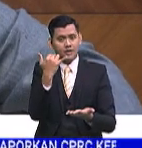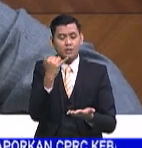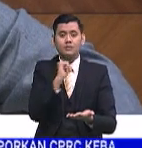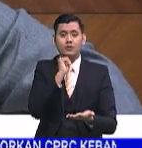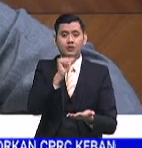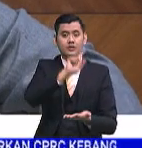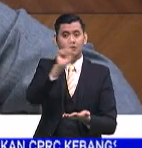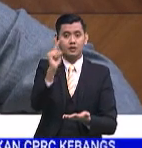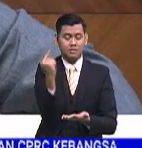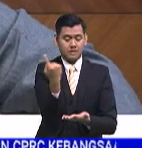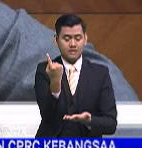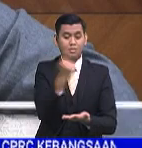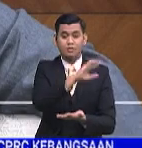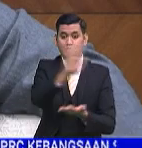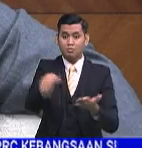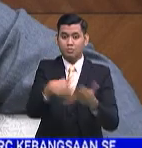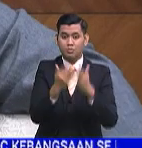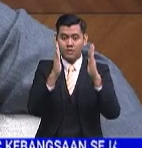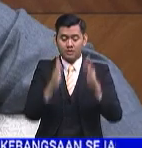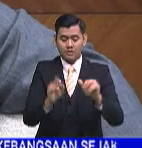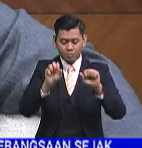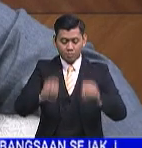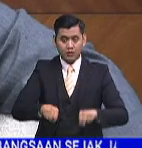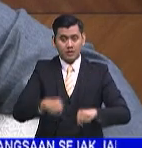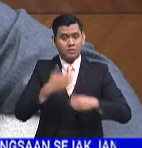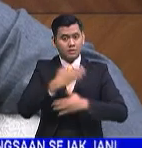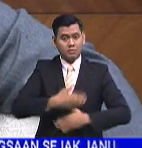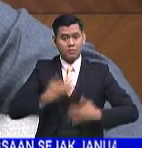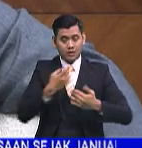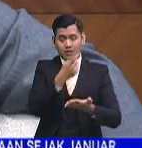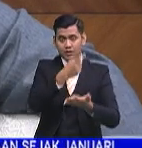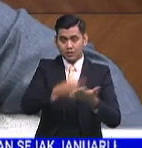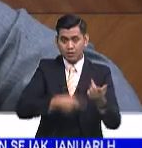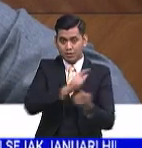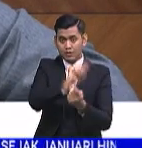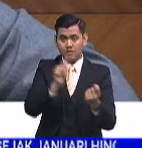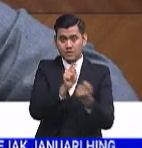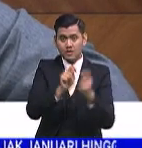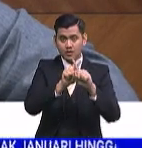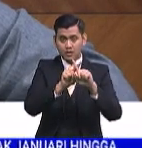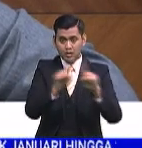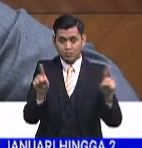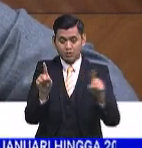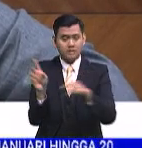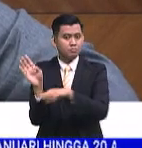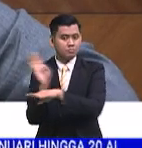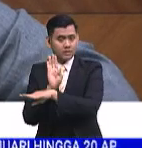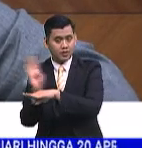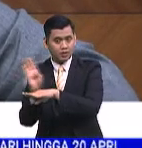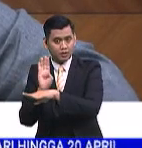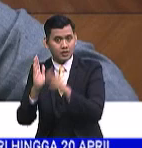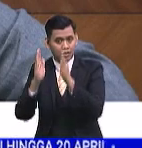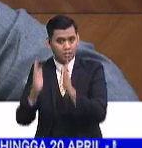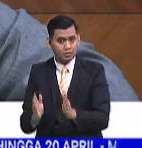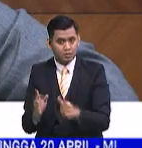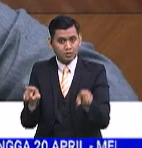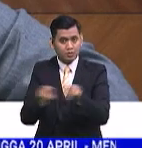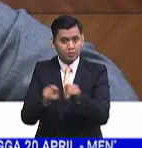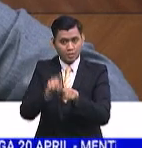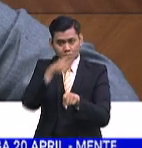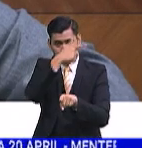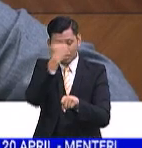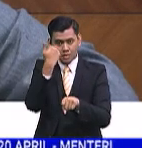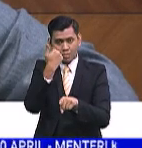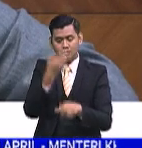pengguna-pengguna di luar sana boleh menikmati harga yang lebih munasabah, tetapi peniaga-peniaga juga, kerana sebahagian daripada barang-barang ini dibeli